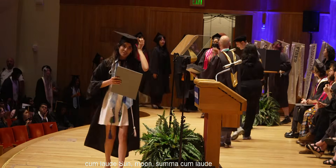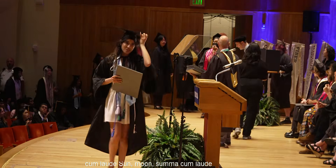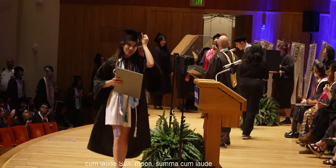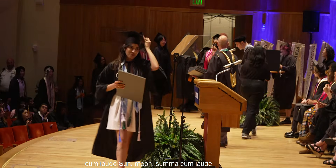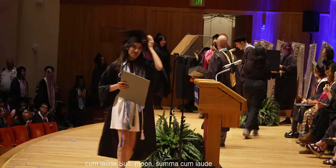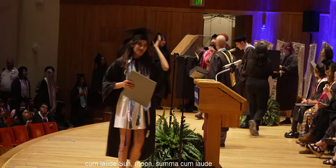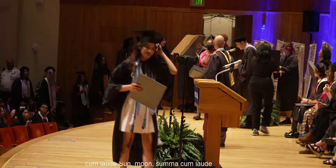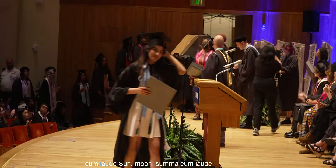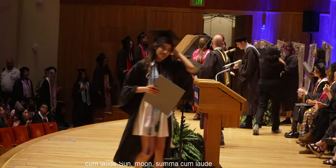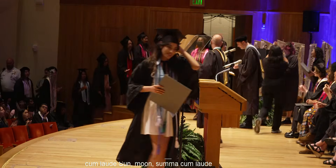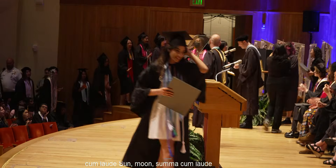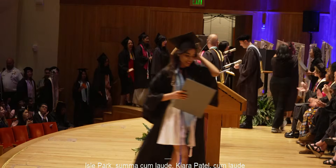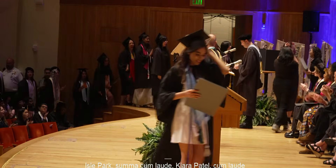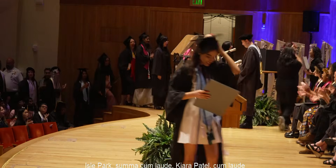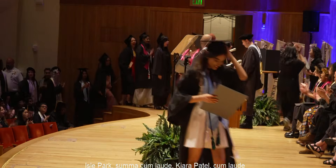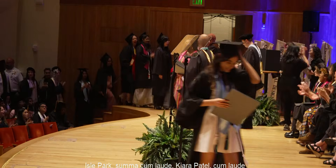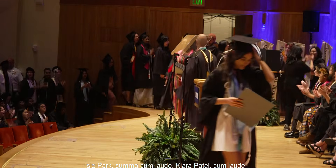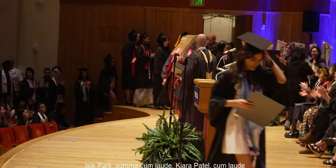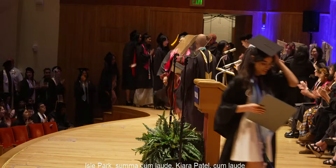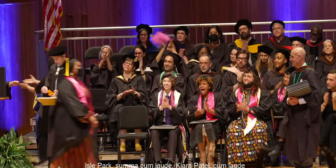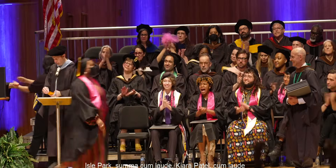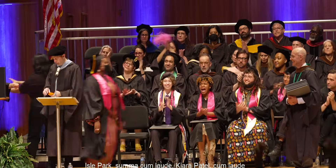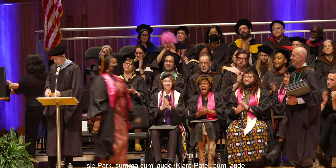Lauren Kennedy Johnson.